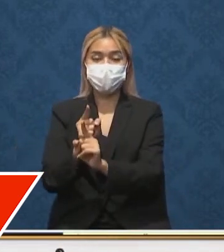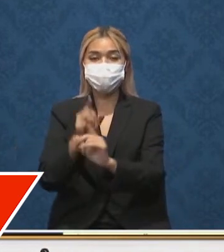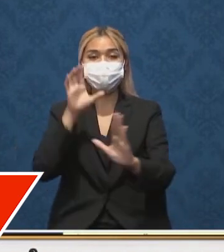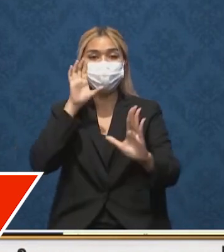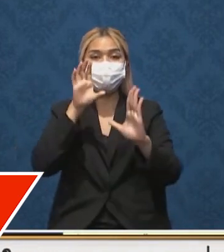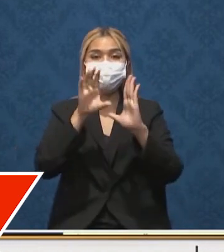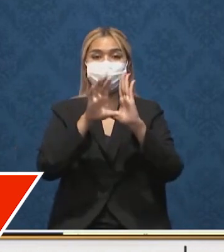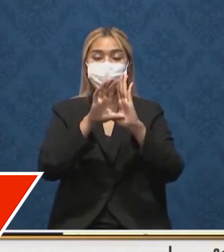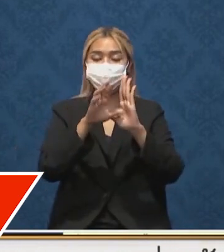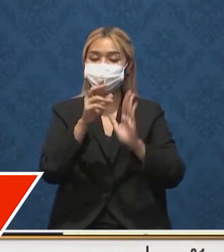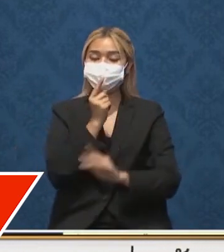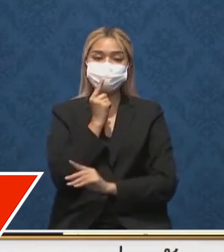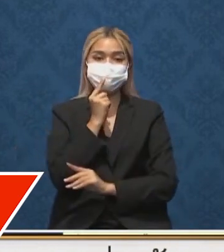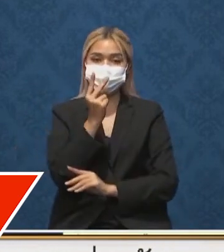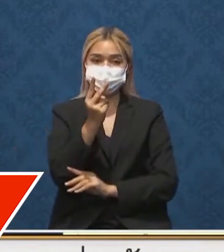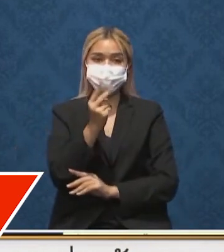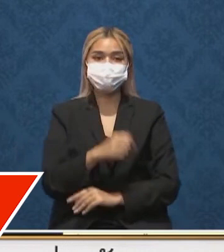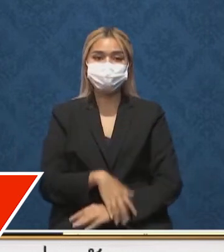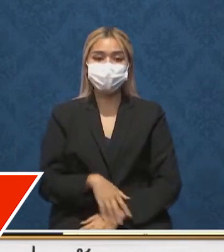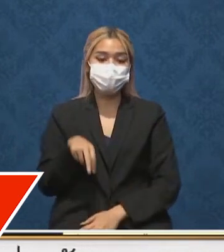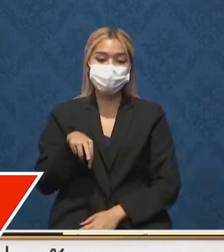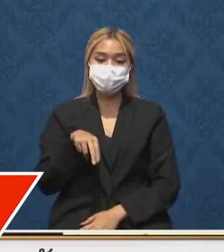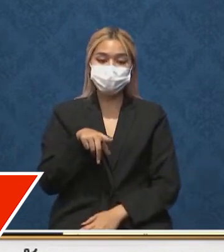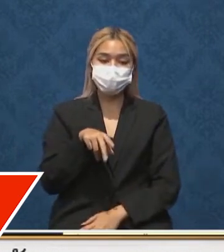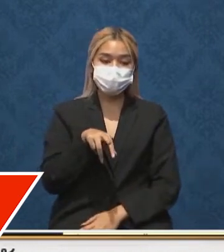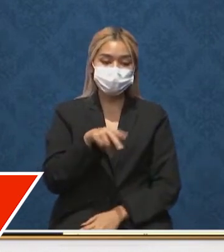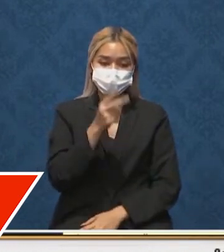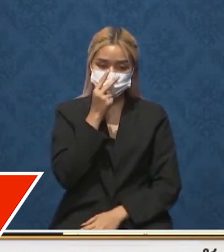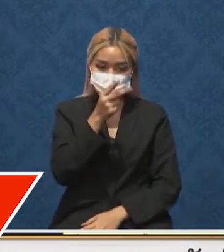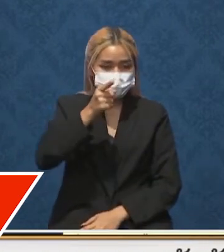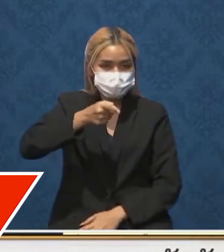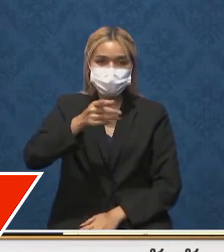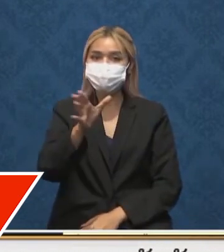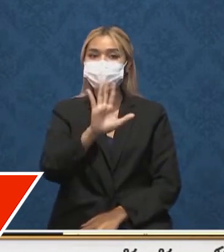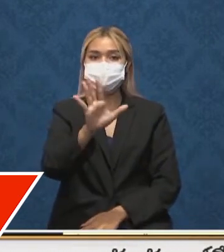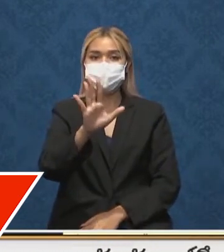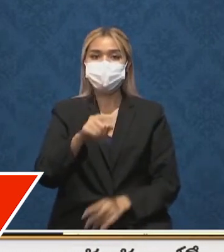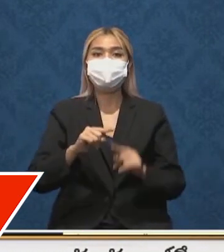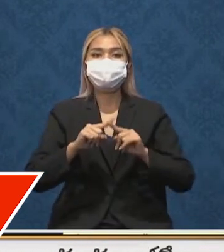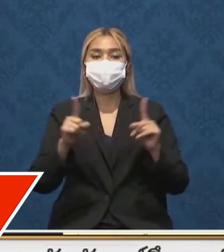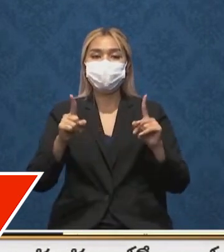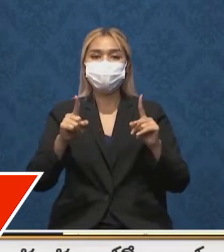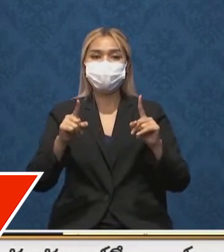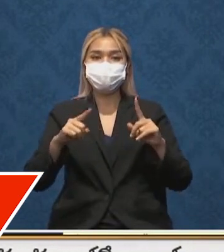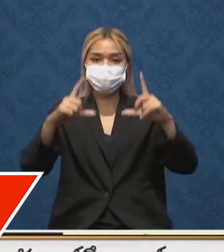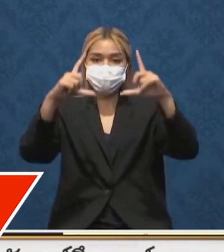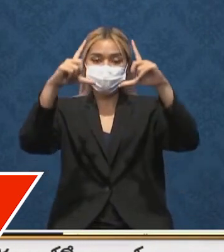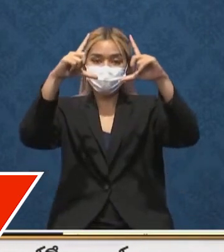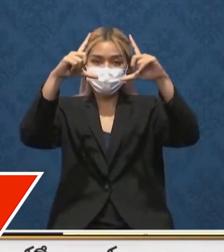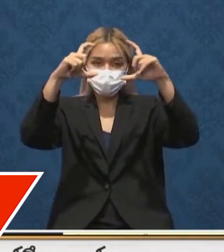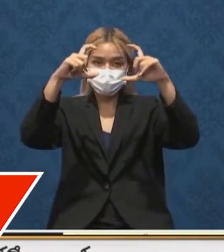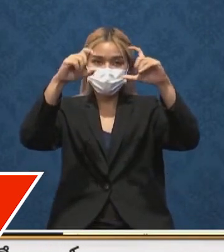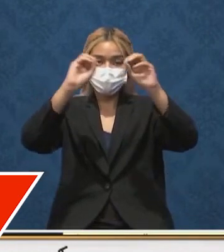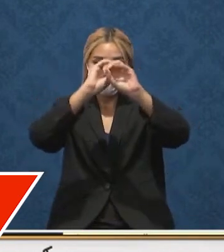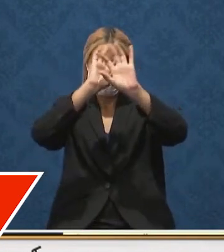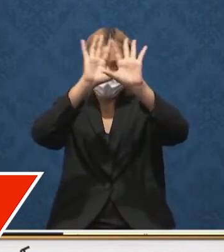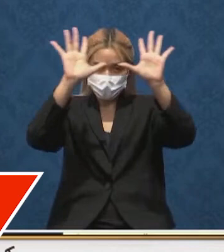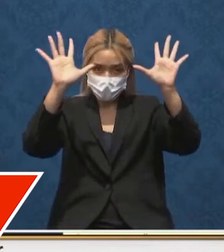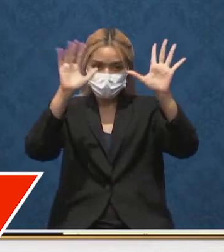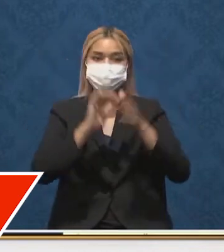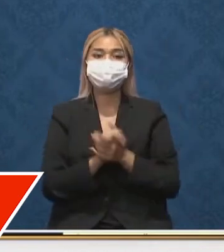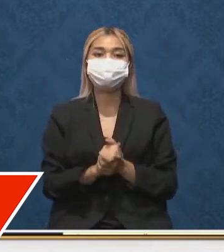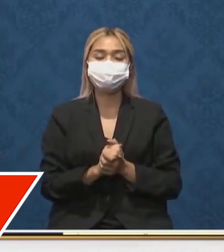อากาศไม่ได้เดินสำรวจจริงๆท่านได้ตรวจสอบความถูกต้องของเอกสารที่เขา